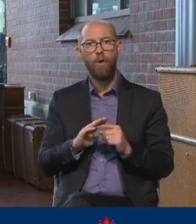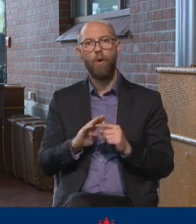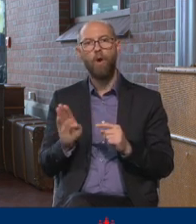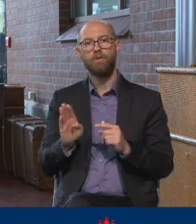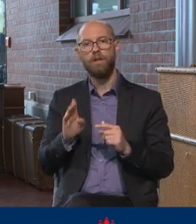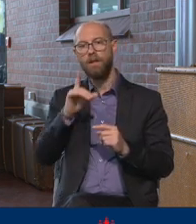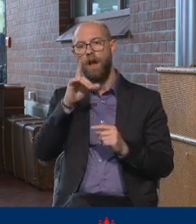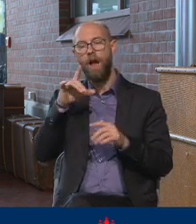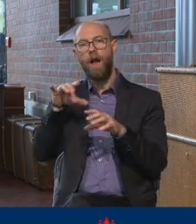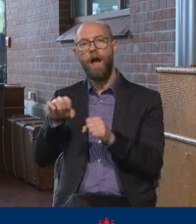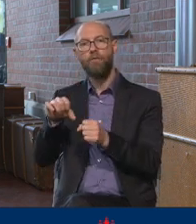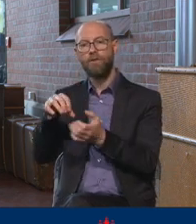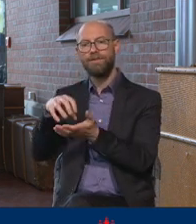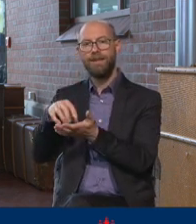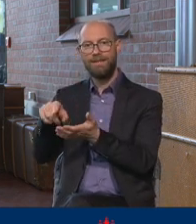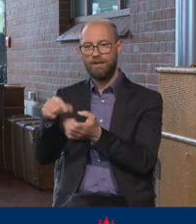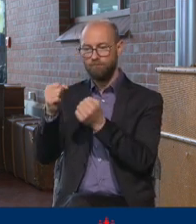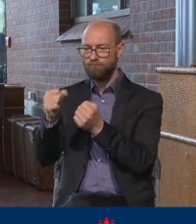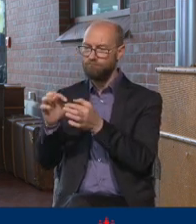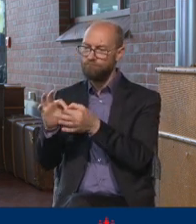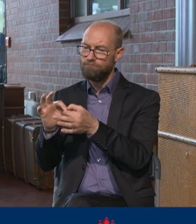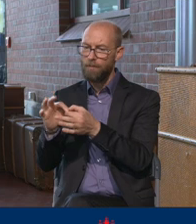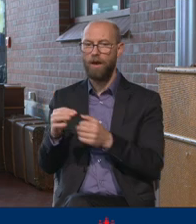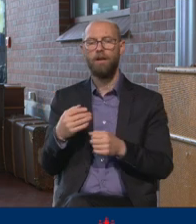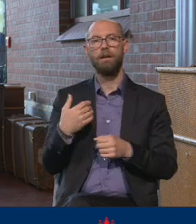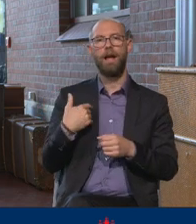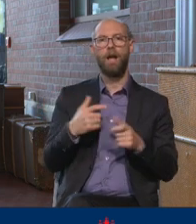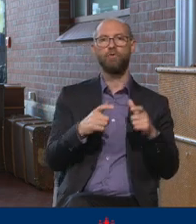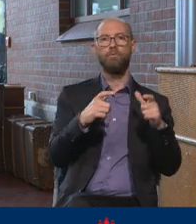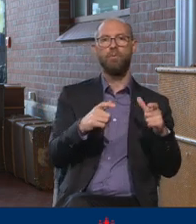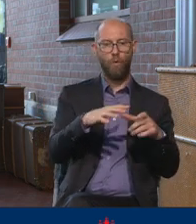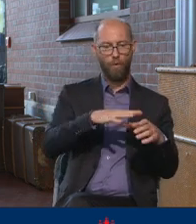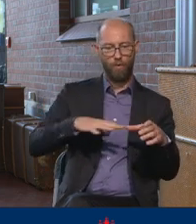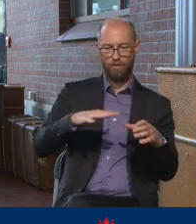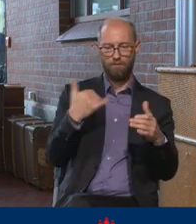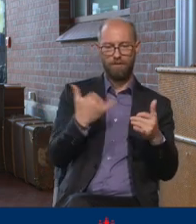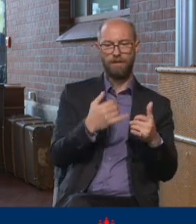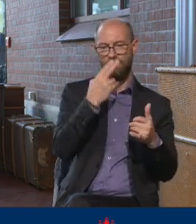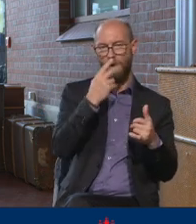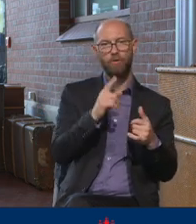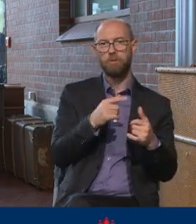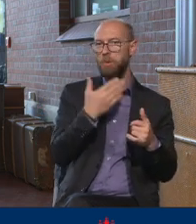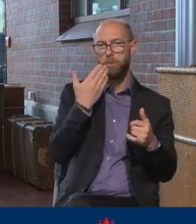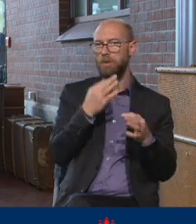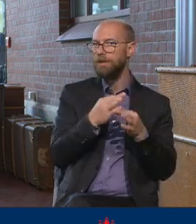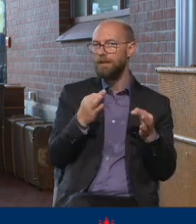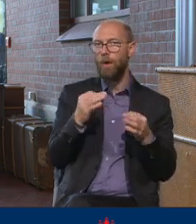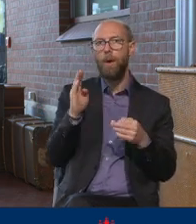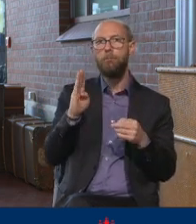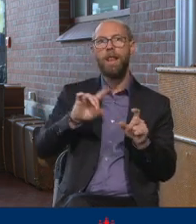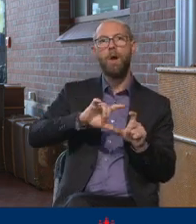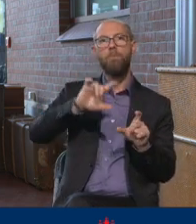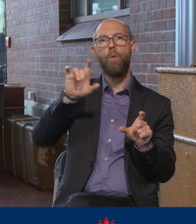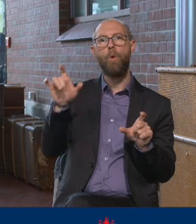grasbrook noch gar nicht und das was im bilderbogen stattfindet auch noch nicht dabei einerseits ein planungsverfahren